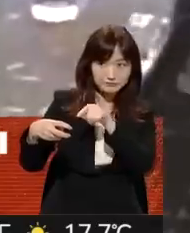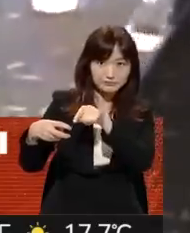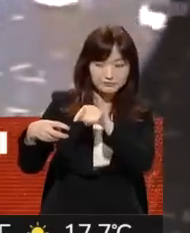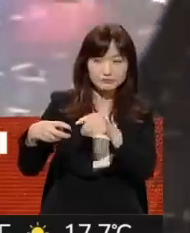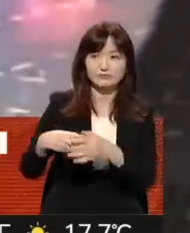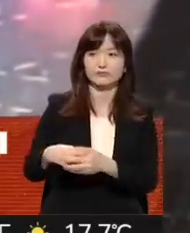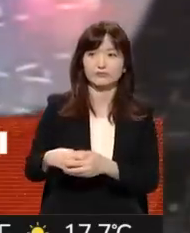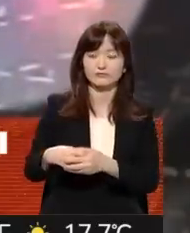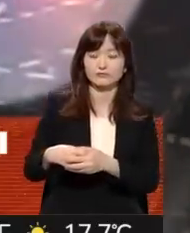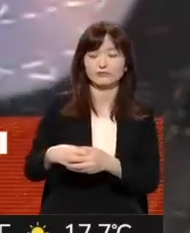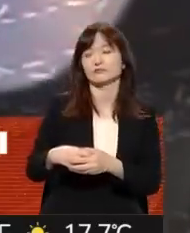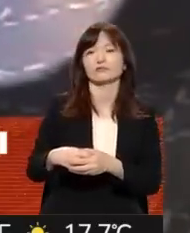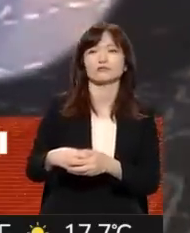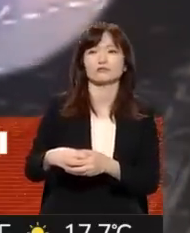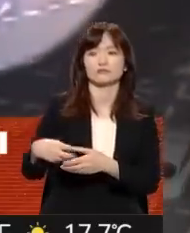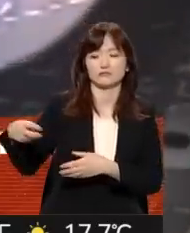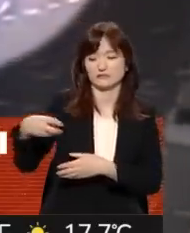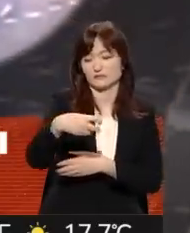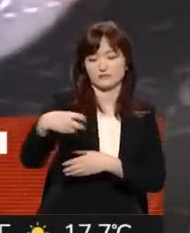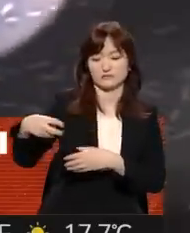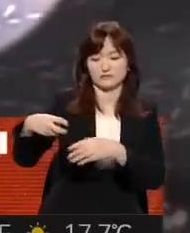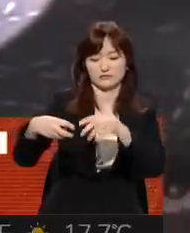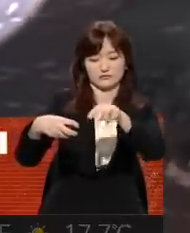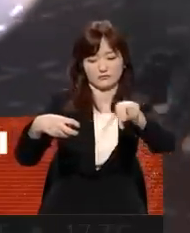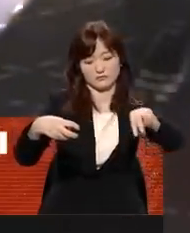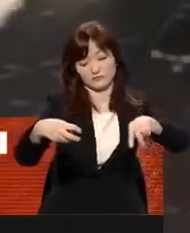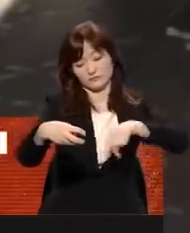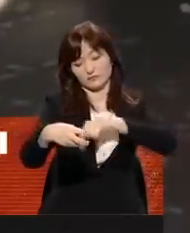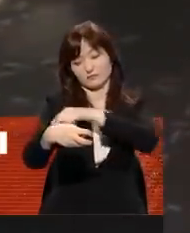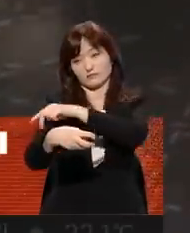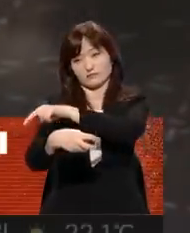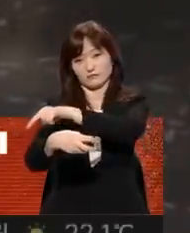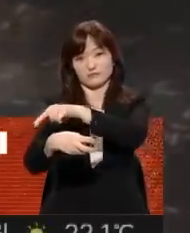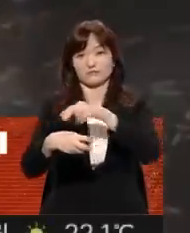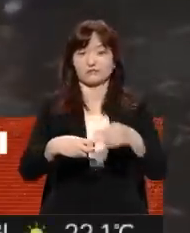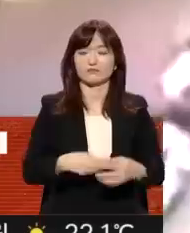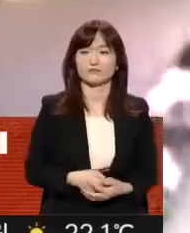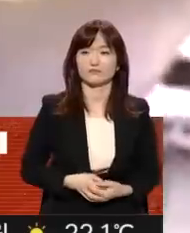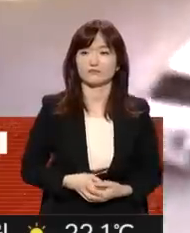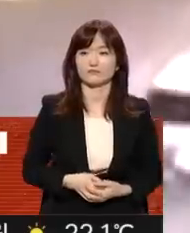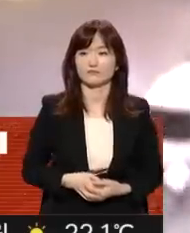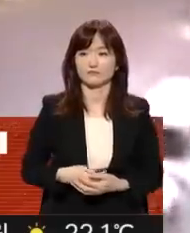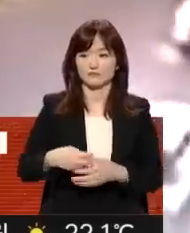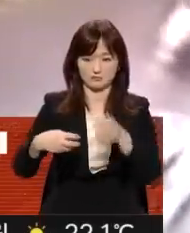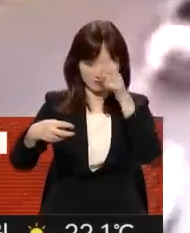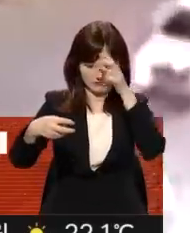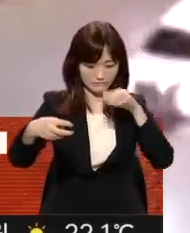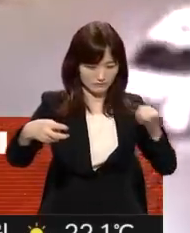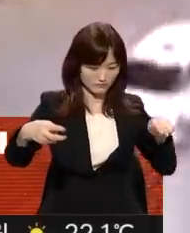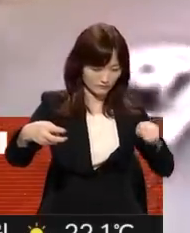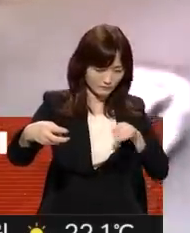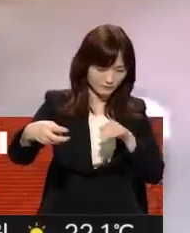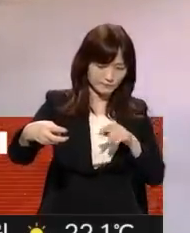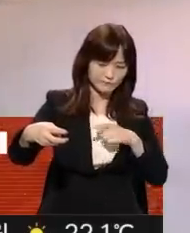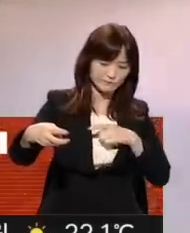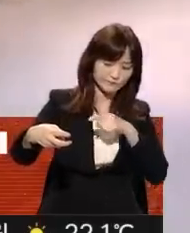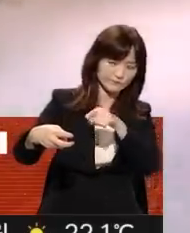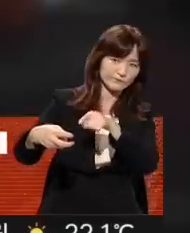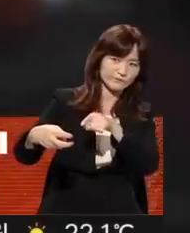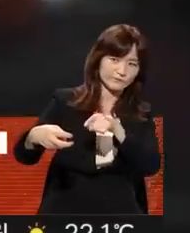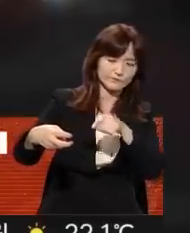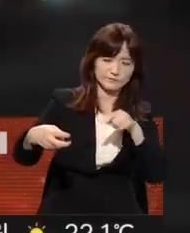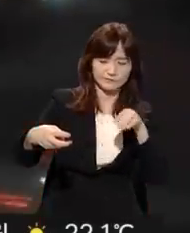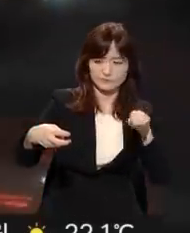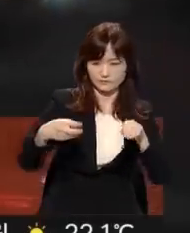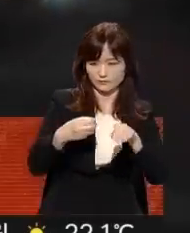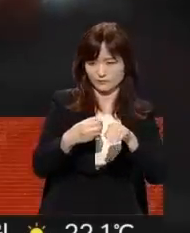근처 걷던 시민들은 이 차를 피해서 인도 밖으로 걸어가야만 하는 상황이었는데 이 현장을 지나던 경찰이 이걸 수상하게 여겨서 비상 사이렌을